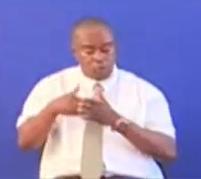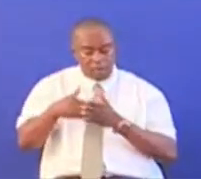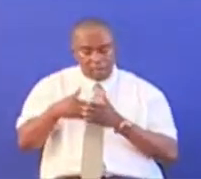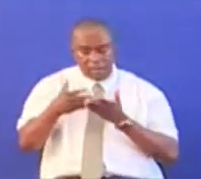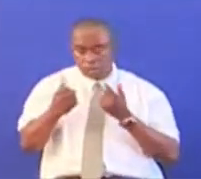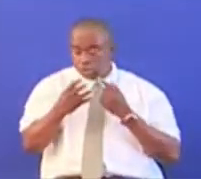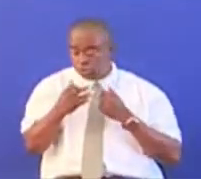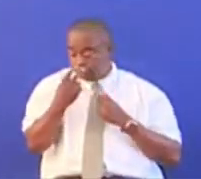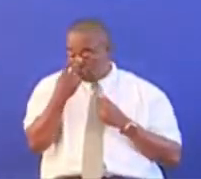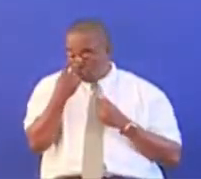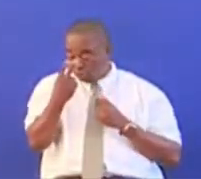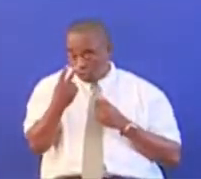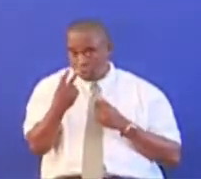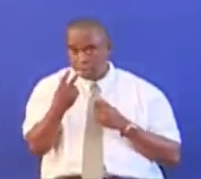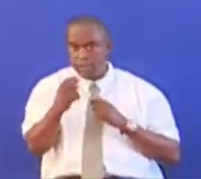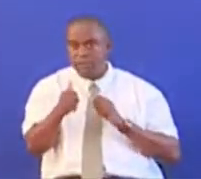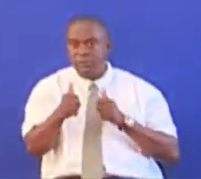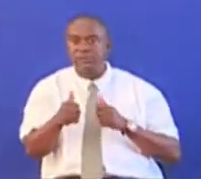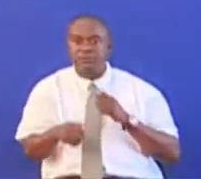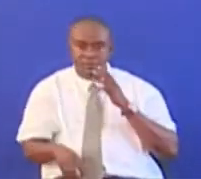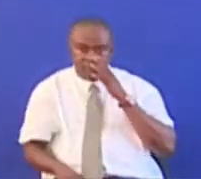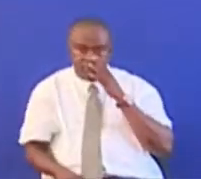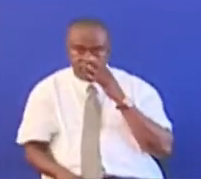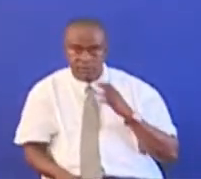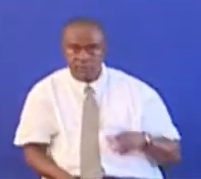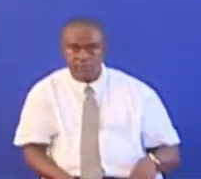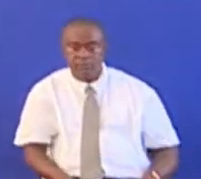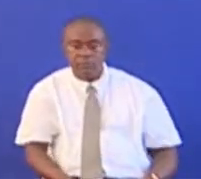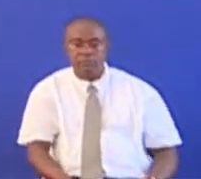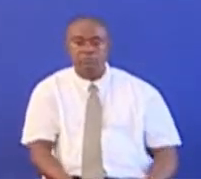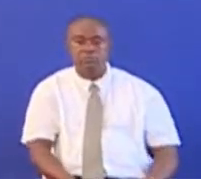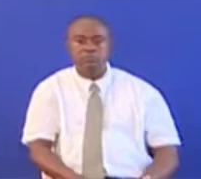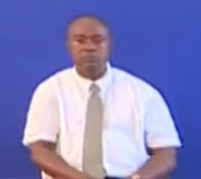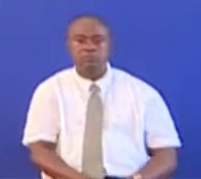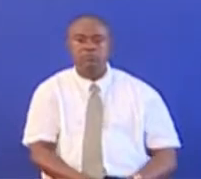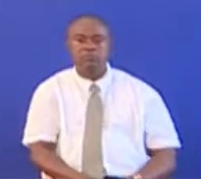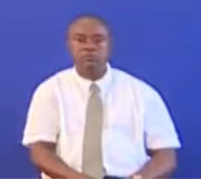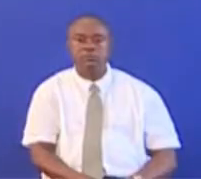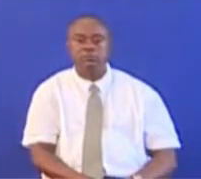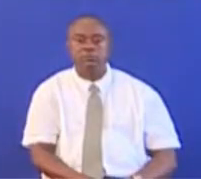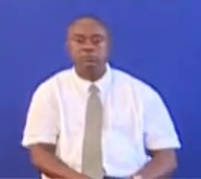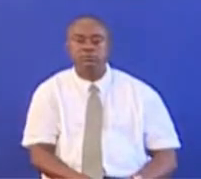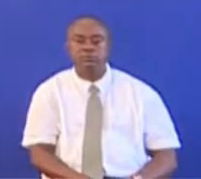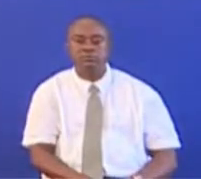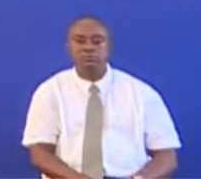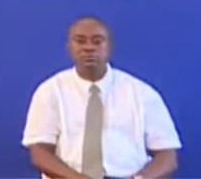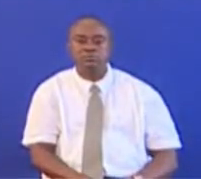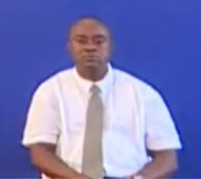utulie uone mziki, ndugu yangu.